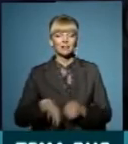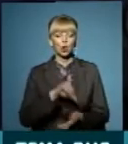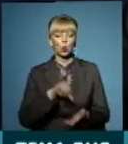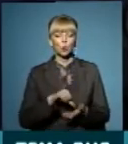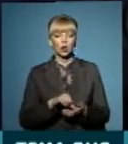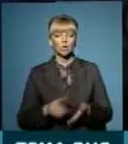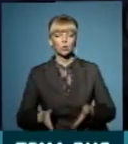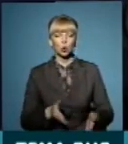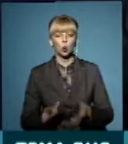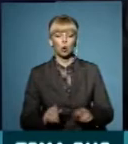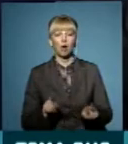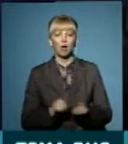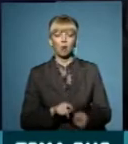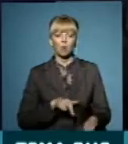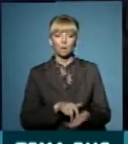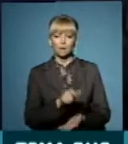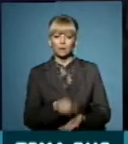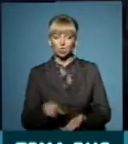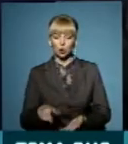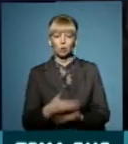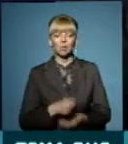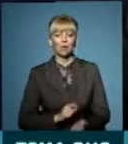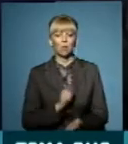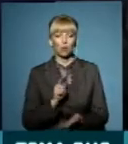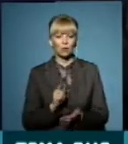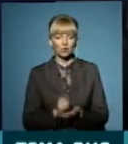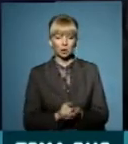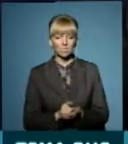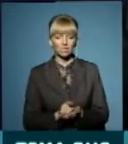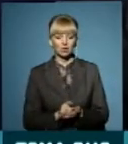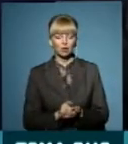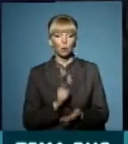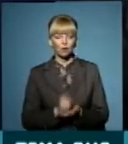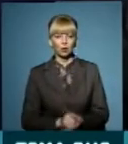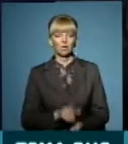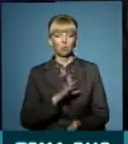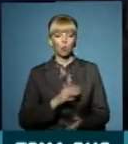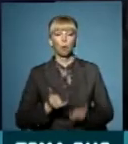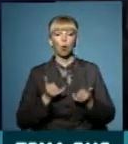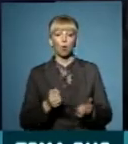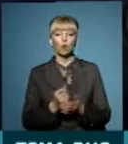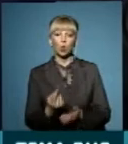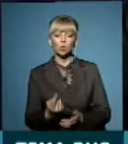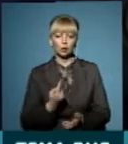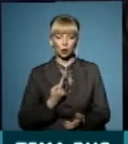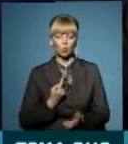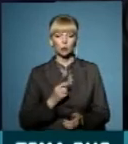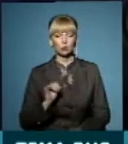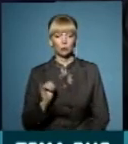дорожнього руху, як і пішоходи, так і ми повинні, повинна бути повага один до одного там